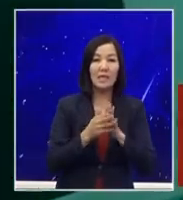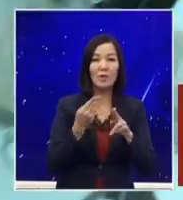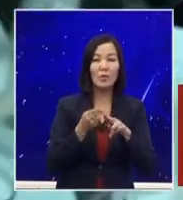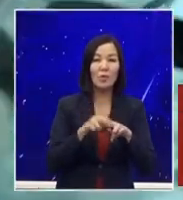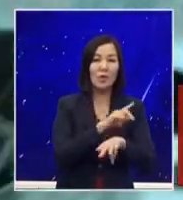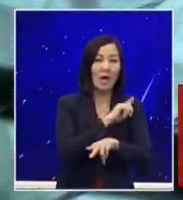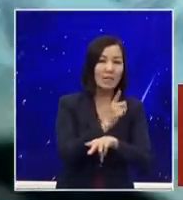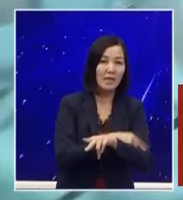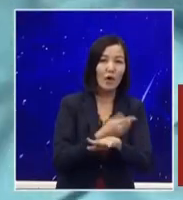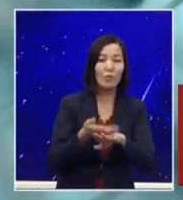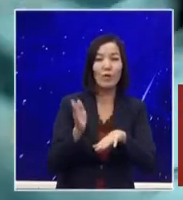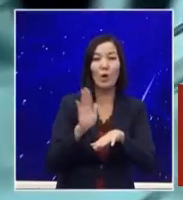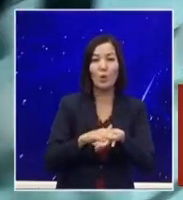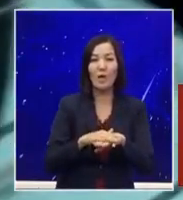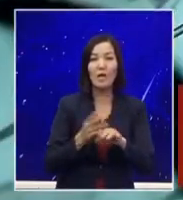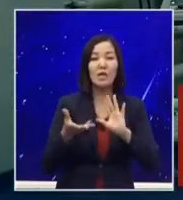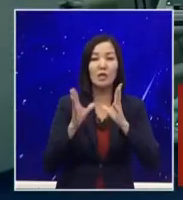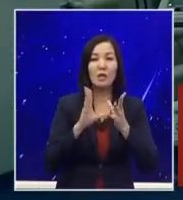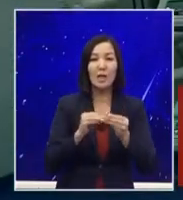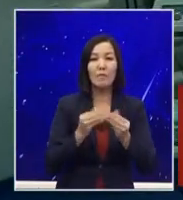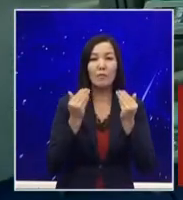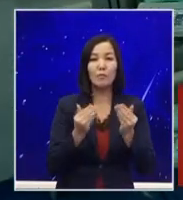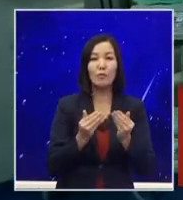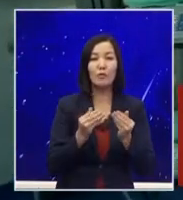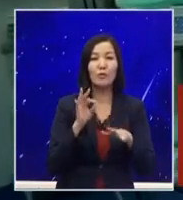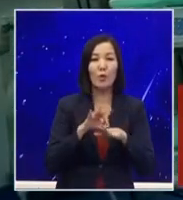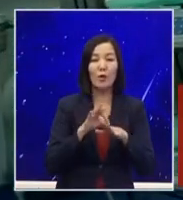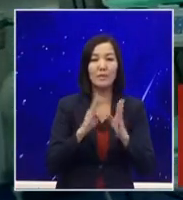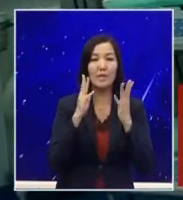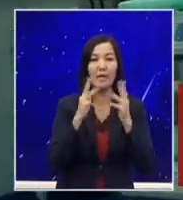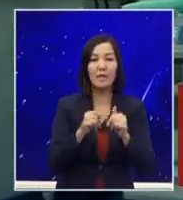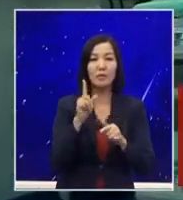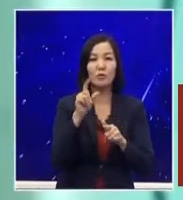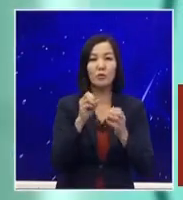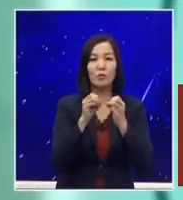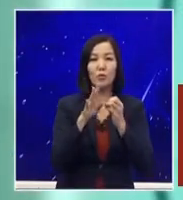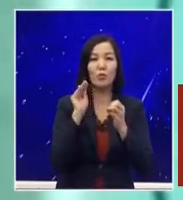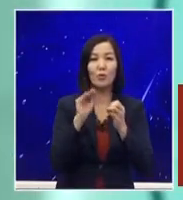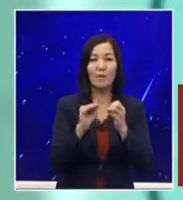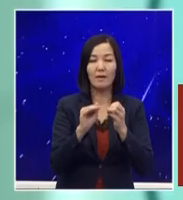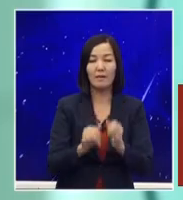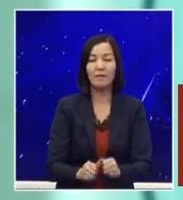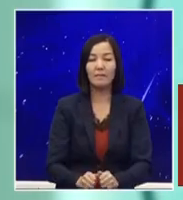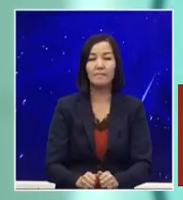қатты ауыр деп бағалануда. Жалпы ел бойынша бүгінде науқастар саны 114 мыңға жуықтады.